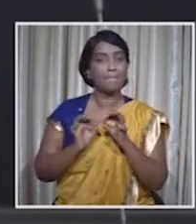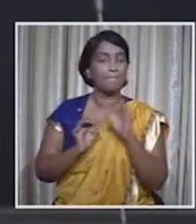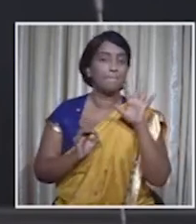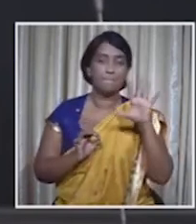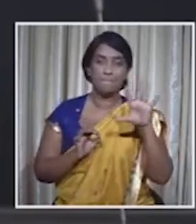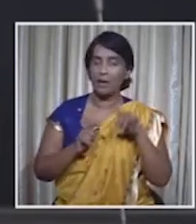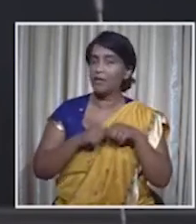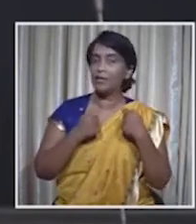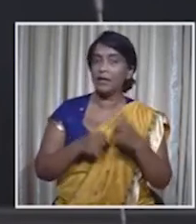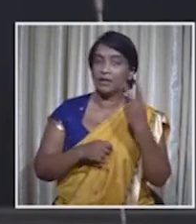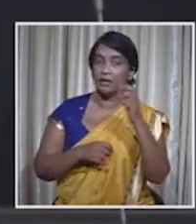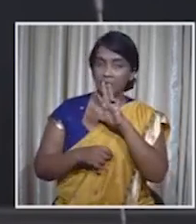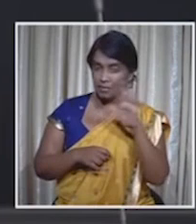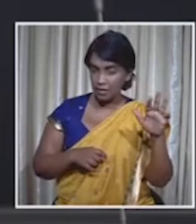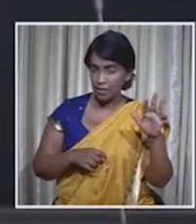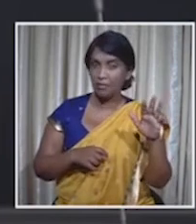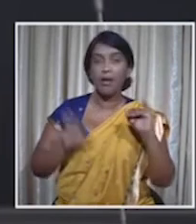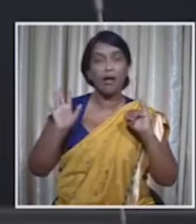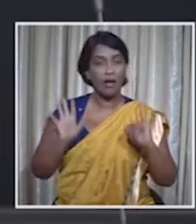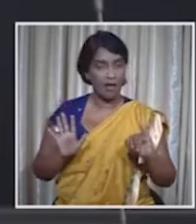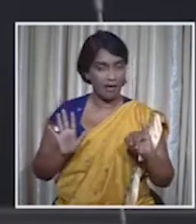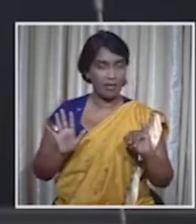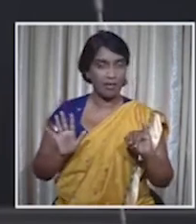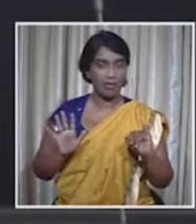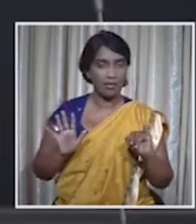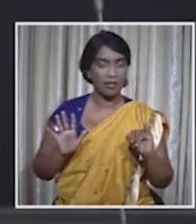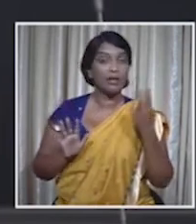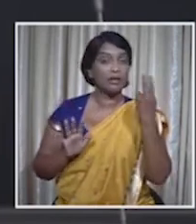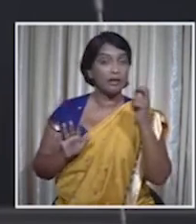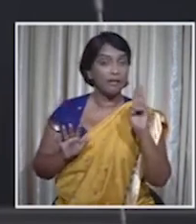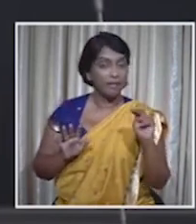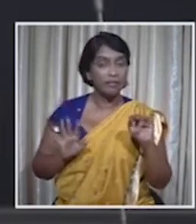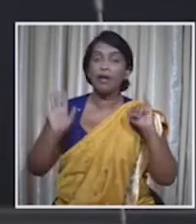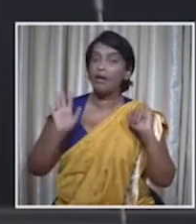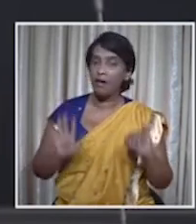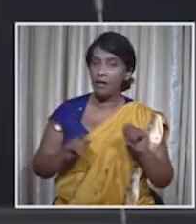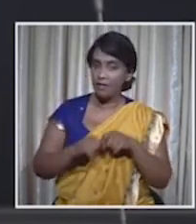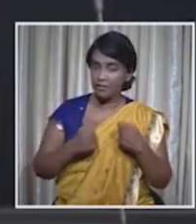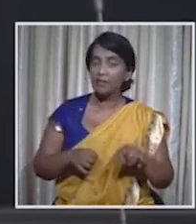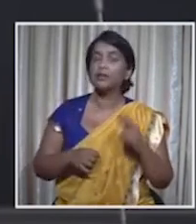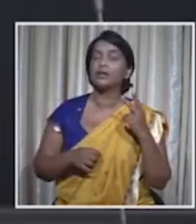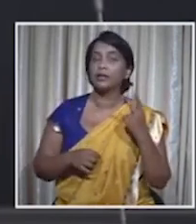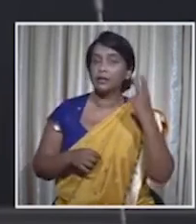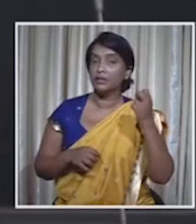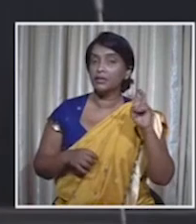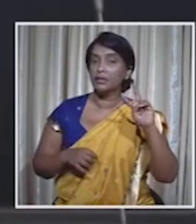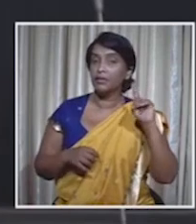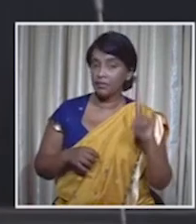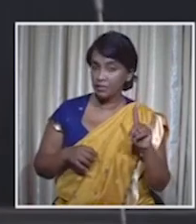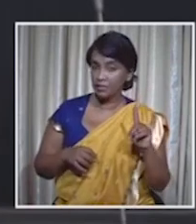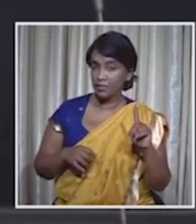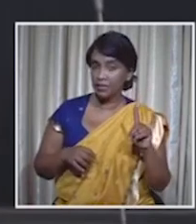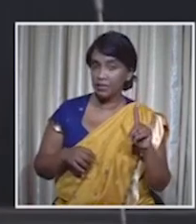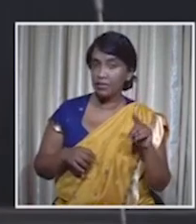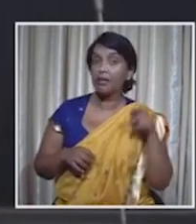වියදම් කරලා තියෙනවා. 19 6ක් වියදම් කරලා තියෙනවා. 20 6ක් වියදම් කරලා තියෙනවා. 2021